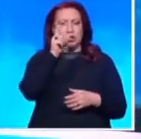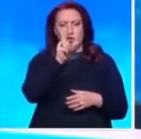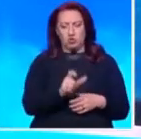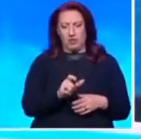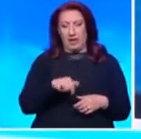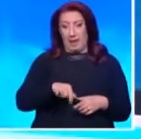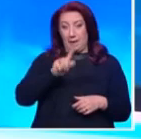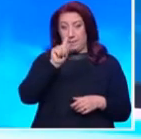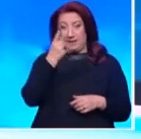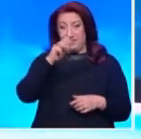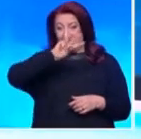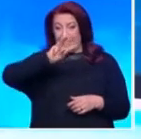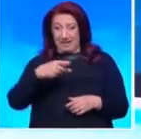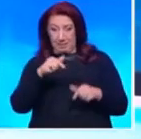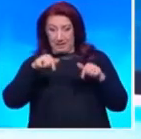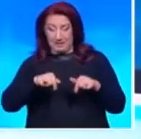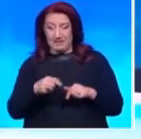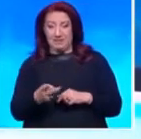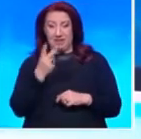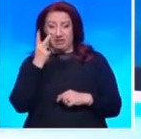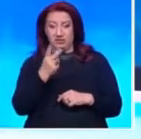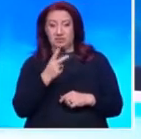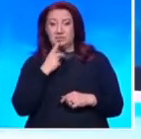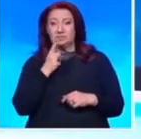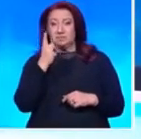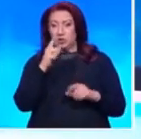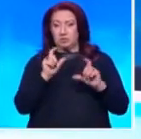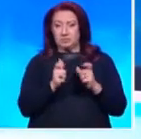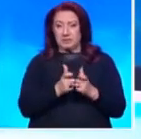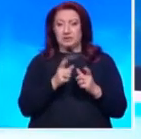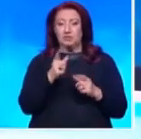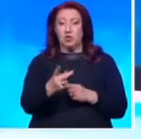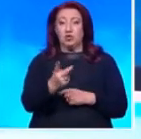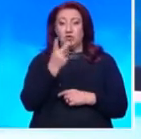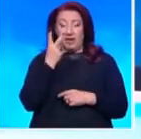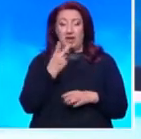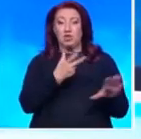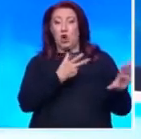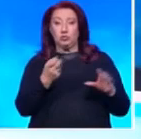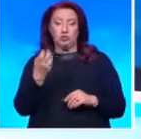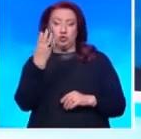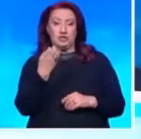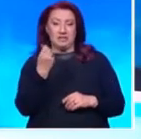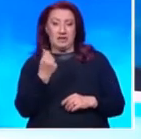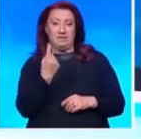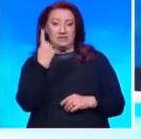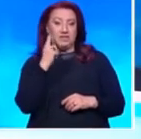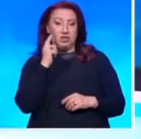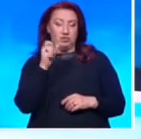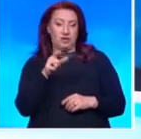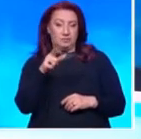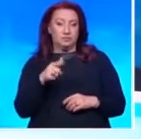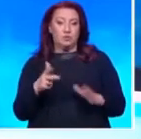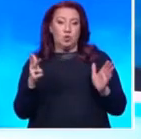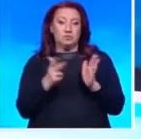три месече на 2024 година е 2840 лева. Това е с 18,6% повече